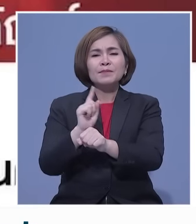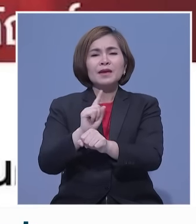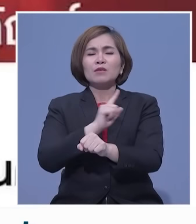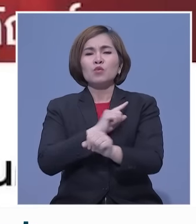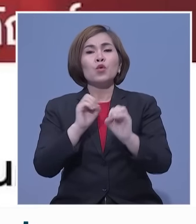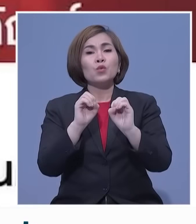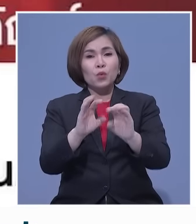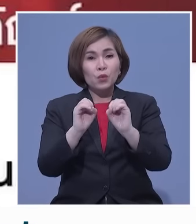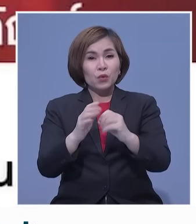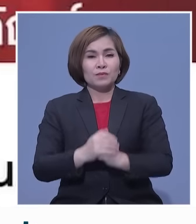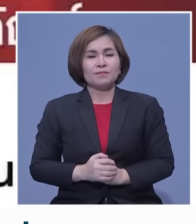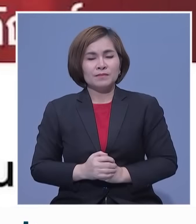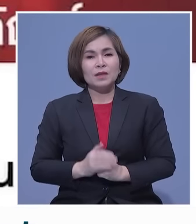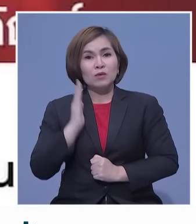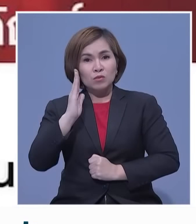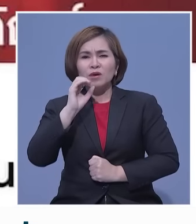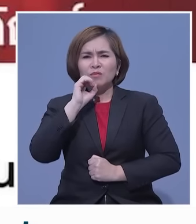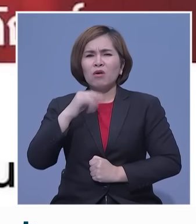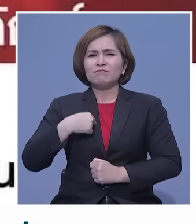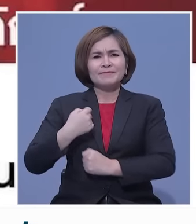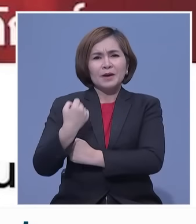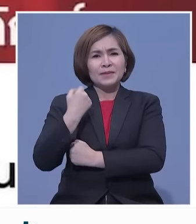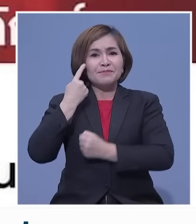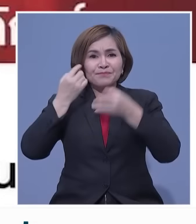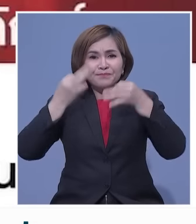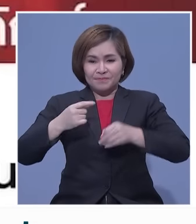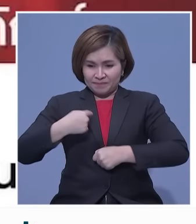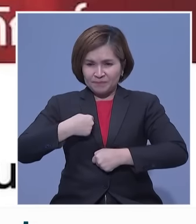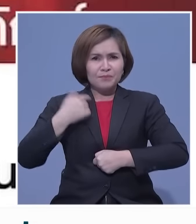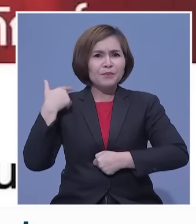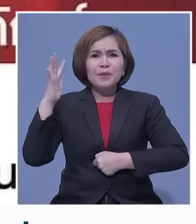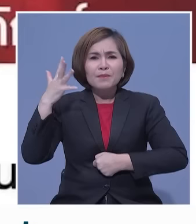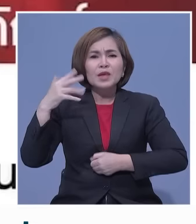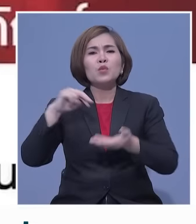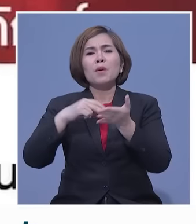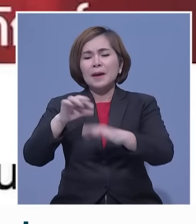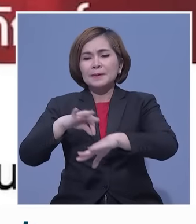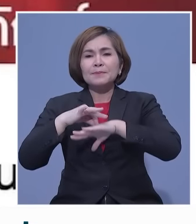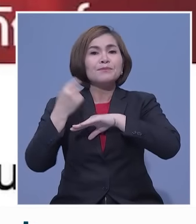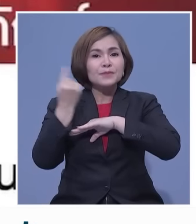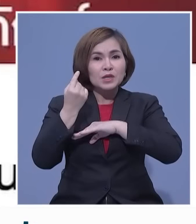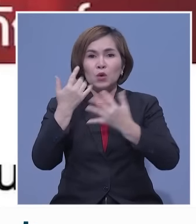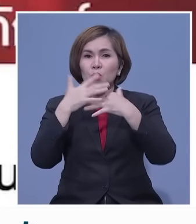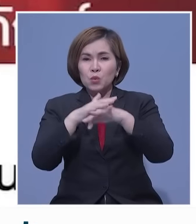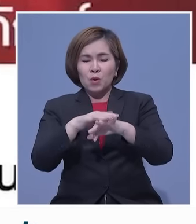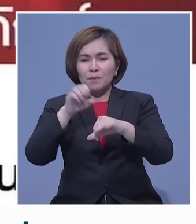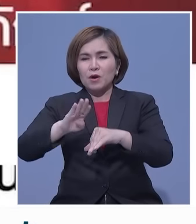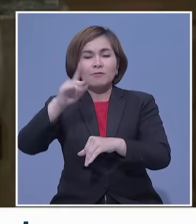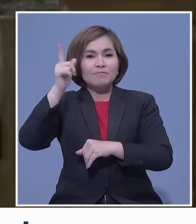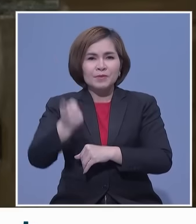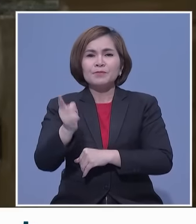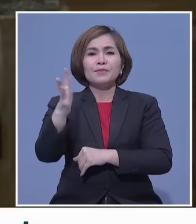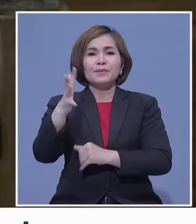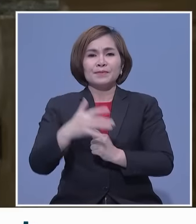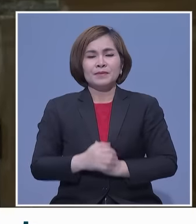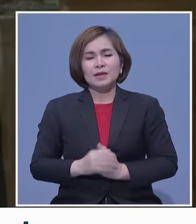ร่วมลงทุนแต่พี่แซมบอกว่าไม่มีอำนาจในการตัดสินใจอืเป็นเพียงแค่ตำแหน่งไม่มีส่วนร่วมกับบริษัทครับ